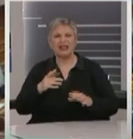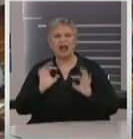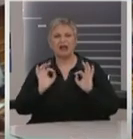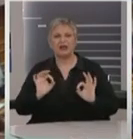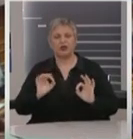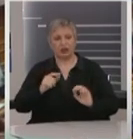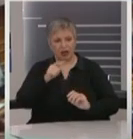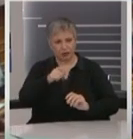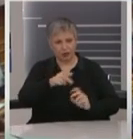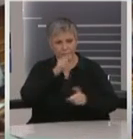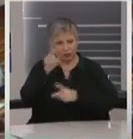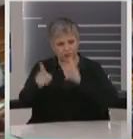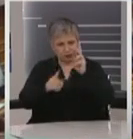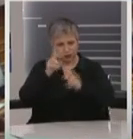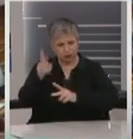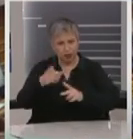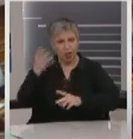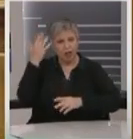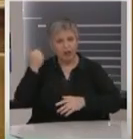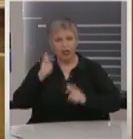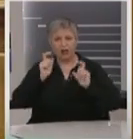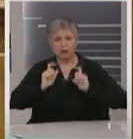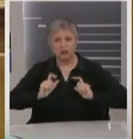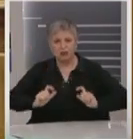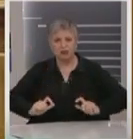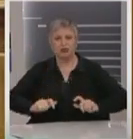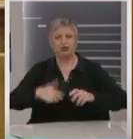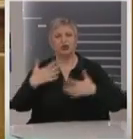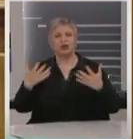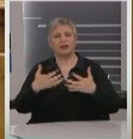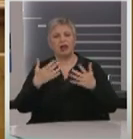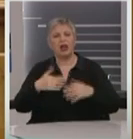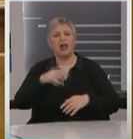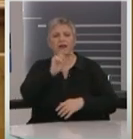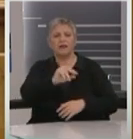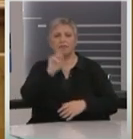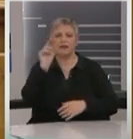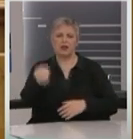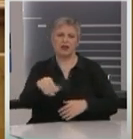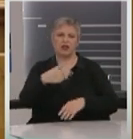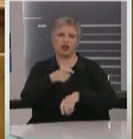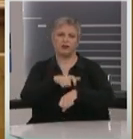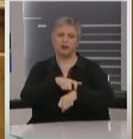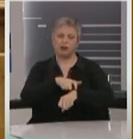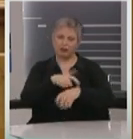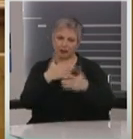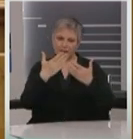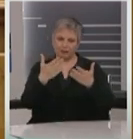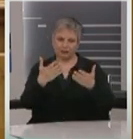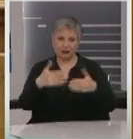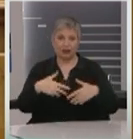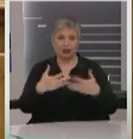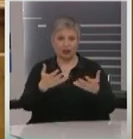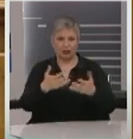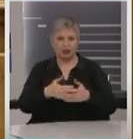βαθύπλουτο, αυτόν να τον χαίρεστε διότι του μοιάζετε, κύριε Μητσοτάκη. Κλείνω λοιπόν τώρα